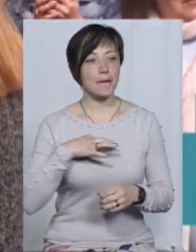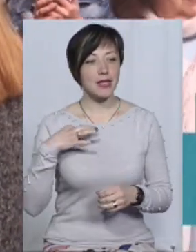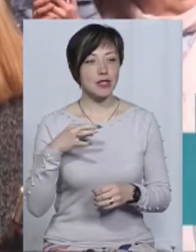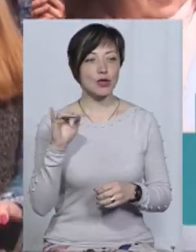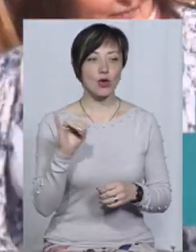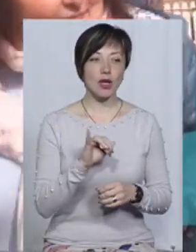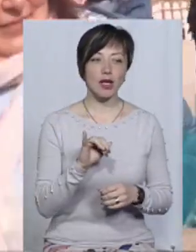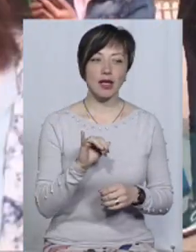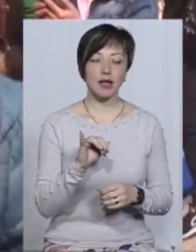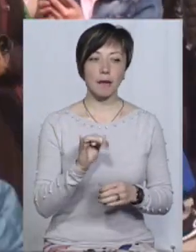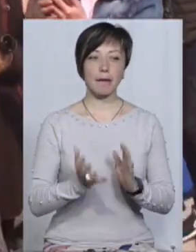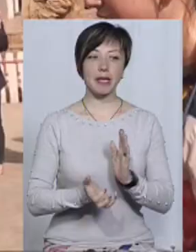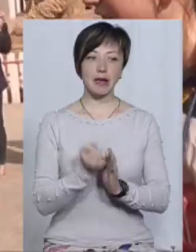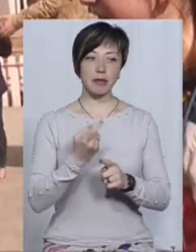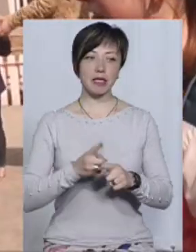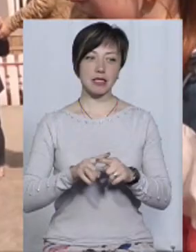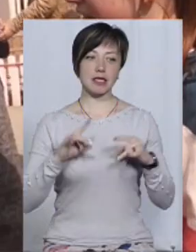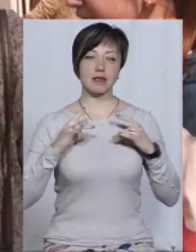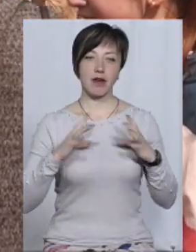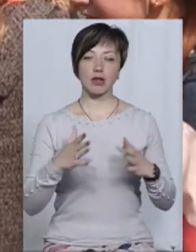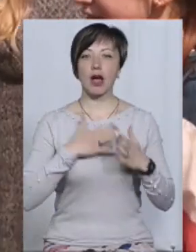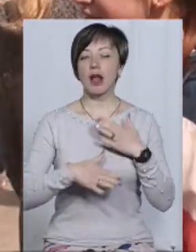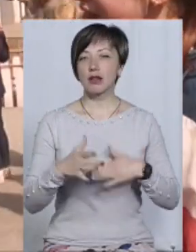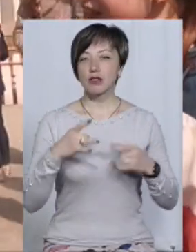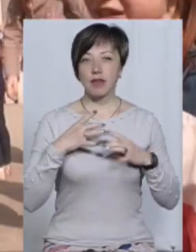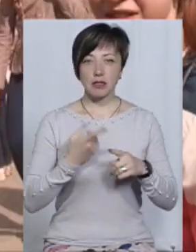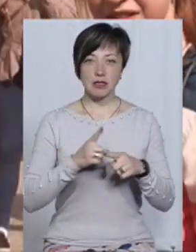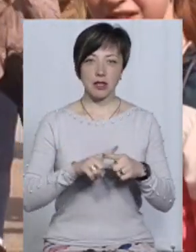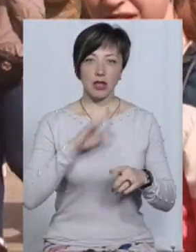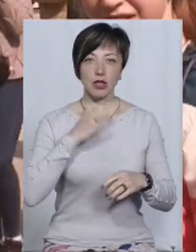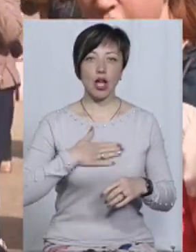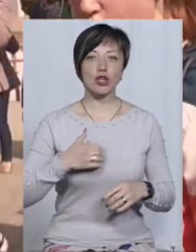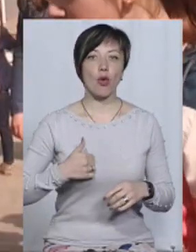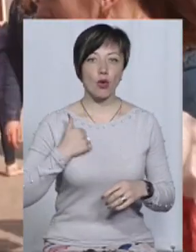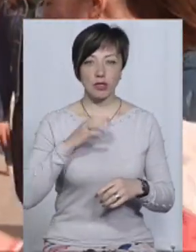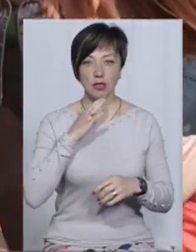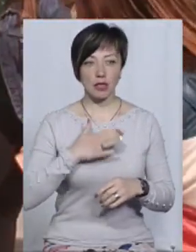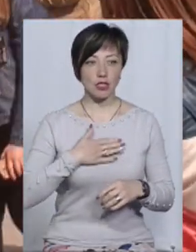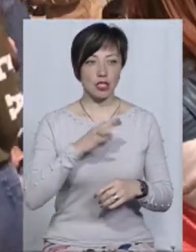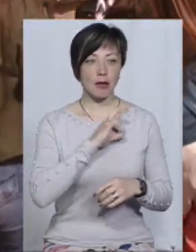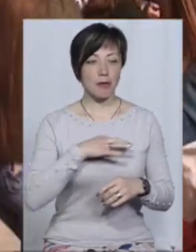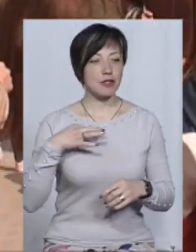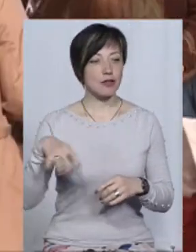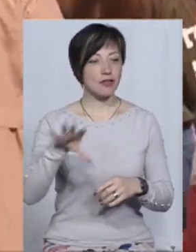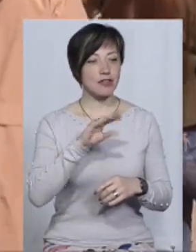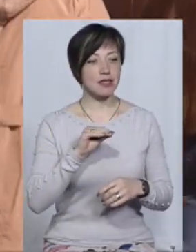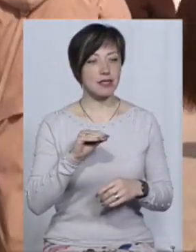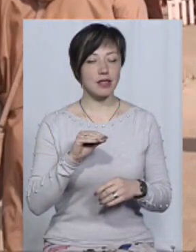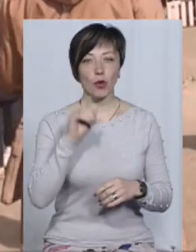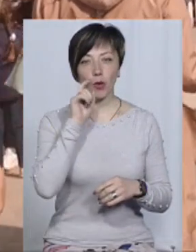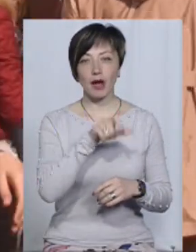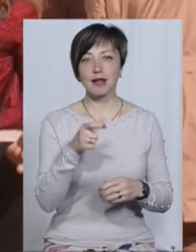і підтримати це свято. Радіють свято, це наша гордість, наше намисто. Ми всі